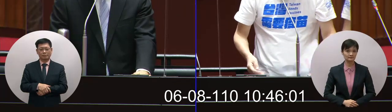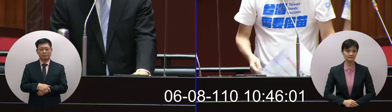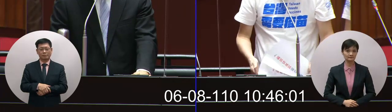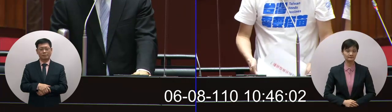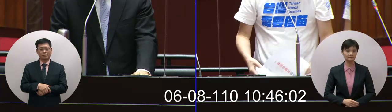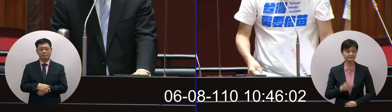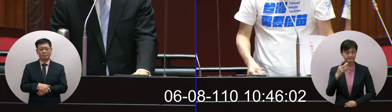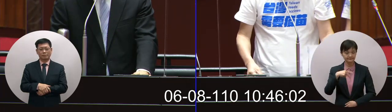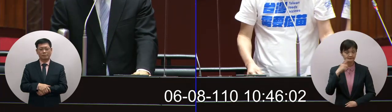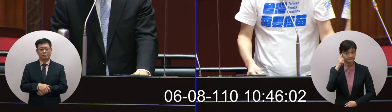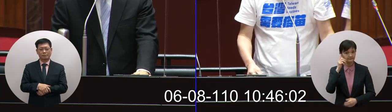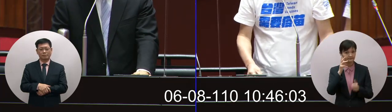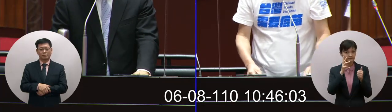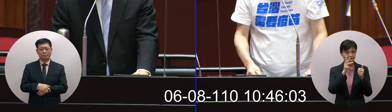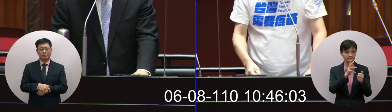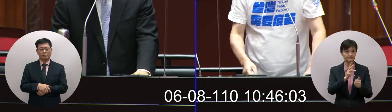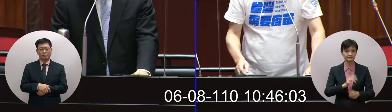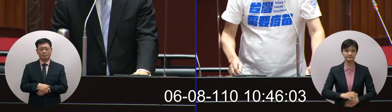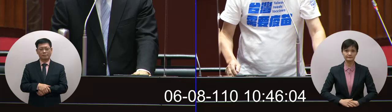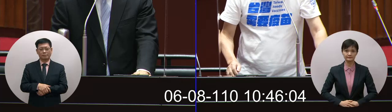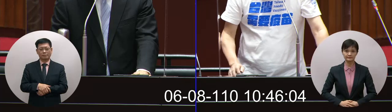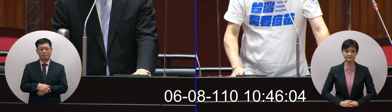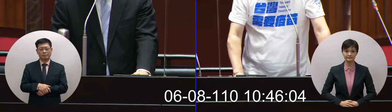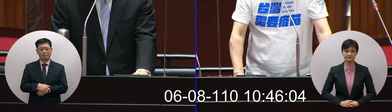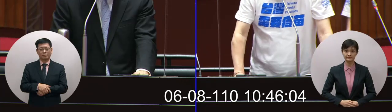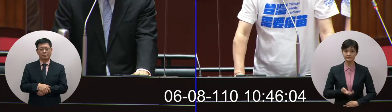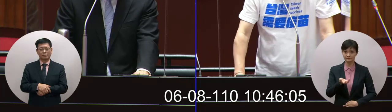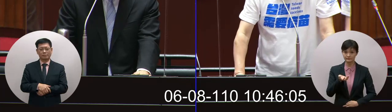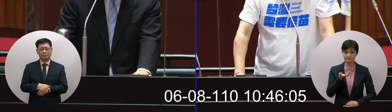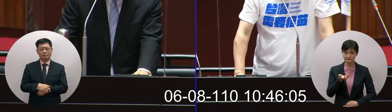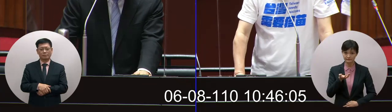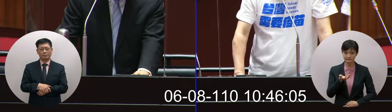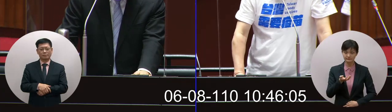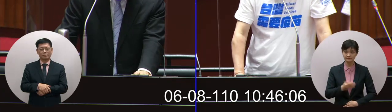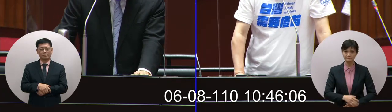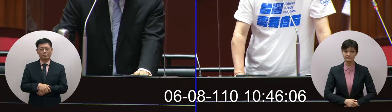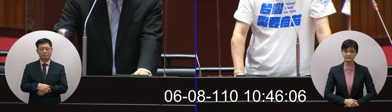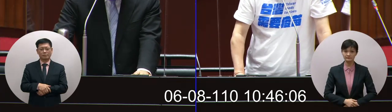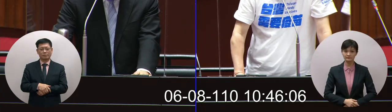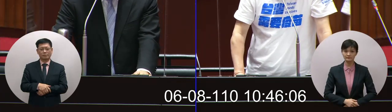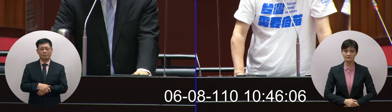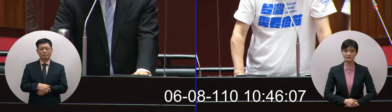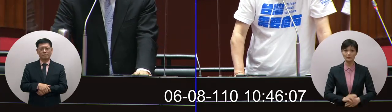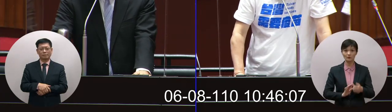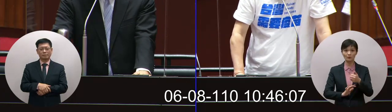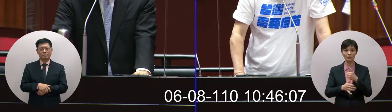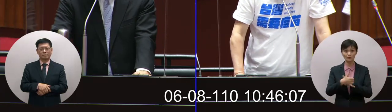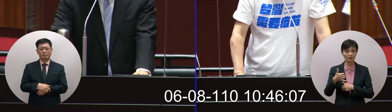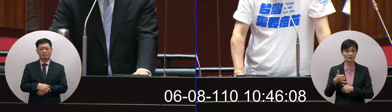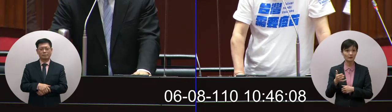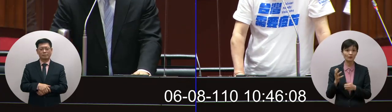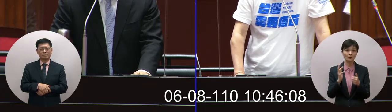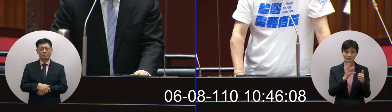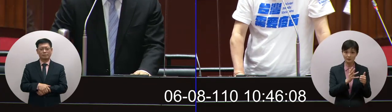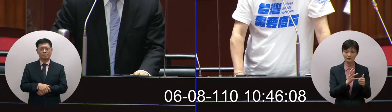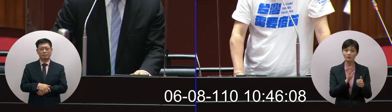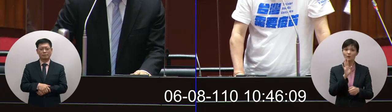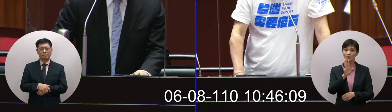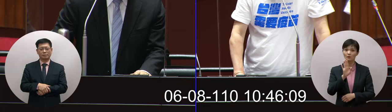那我再请问一下啊，刚才严格委员问的哈，你应该记得很清